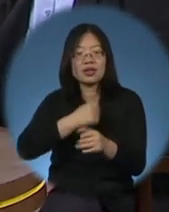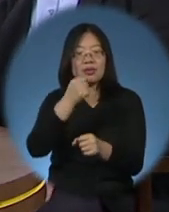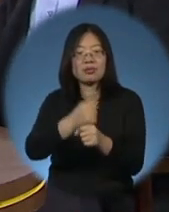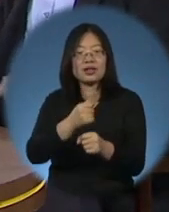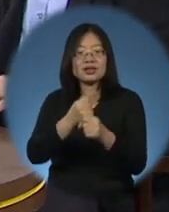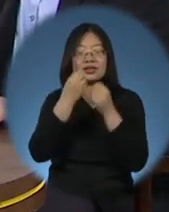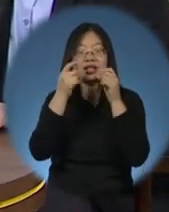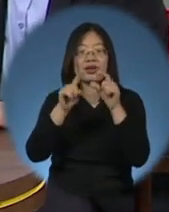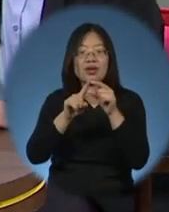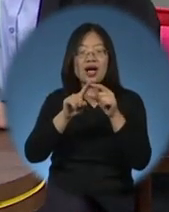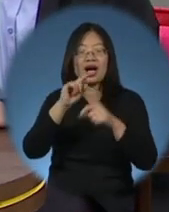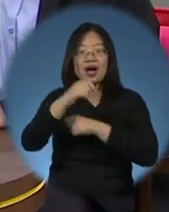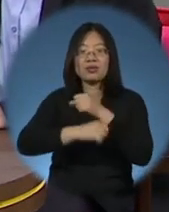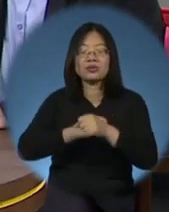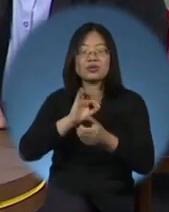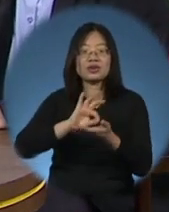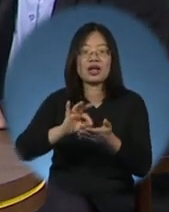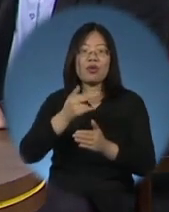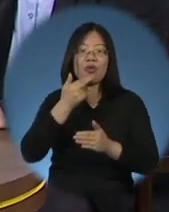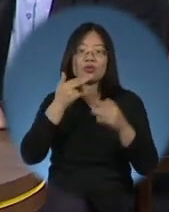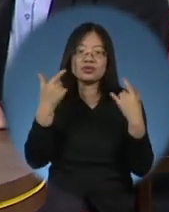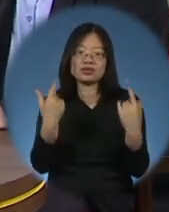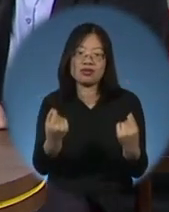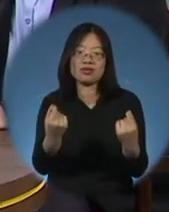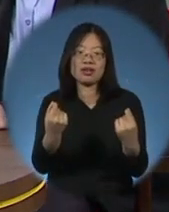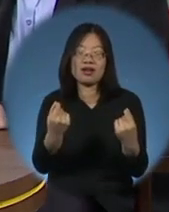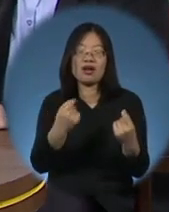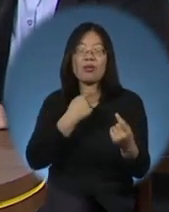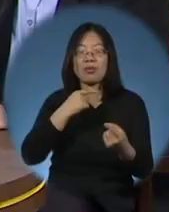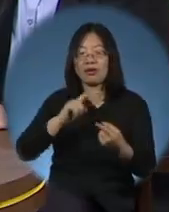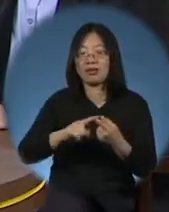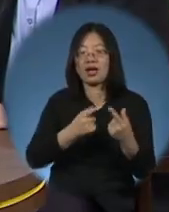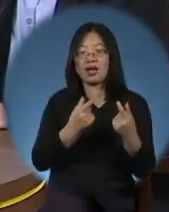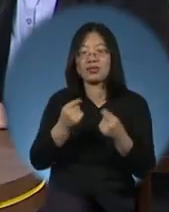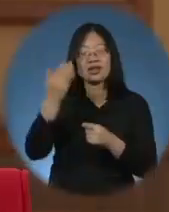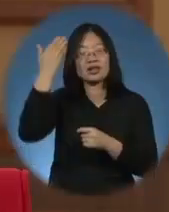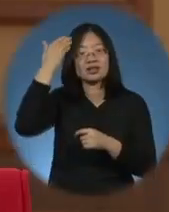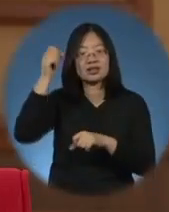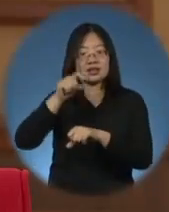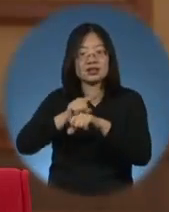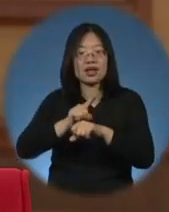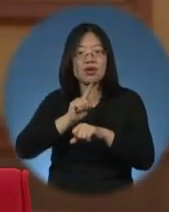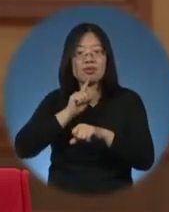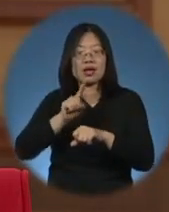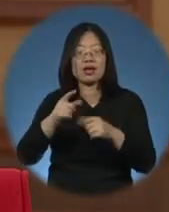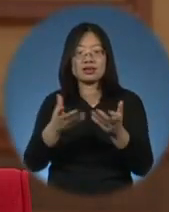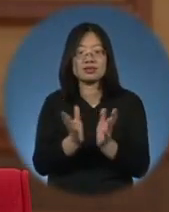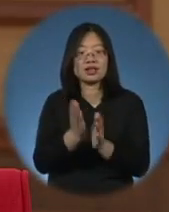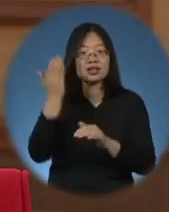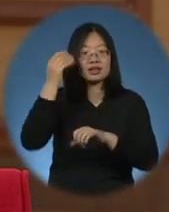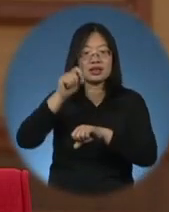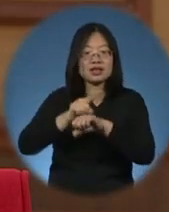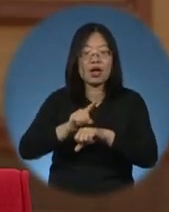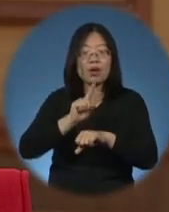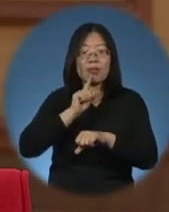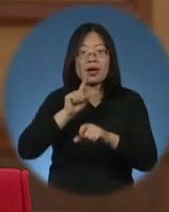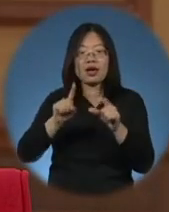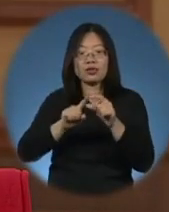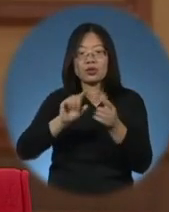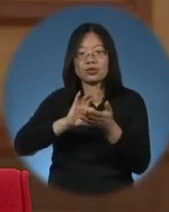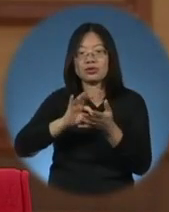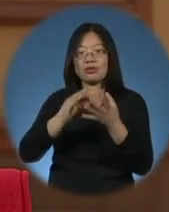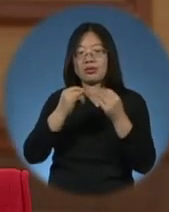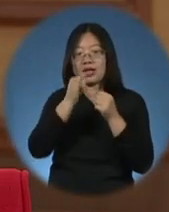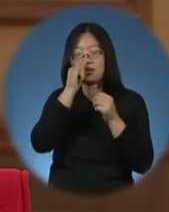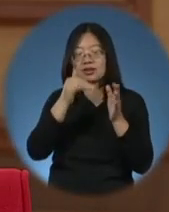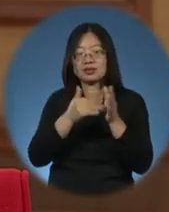그러니까 무슨 뜻이에요? 아무도 안 쓰시는 것 같긴 한데요. 아니 참 마음에 들어요. 함께 지성. 보통 집단 지성이라는 용어는 많이들 쓰잖아요.